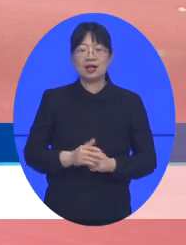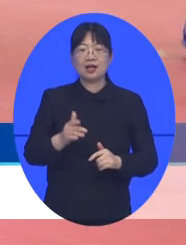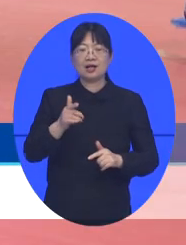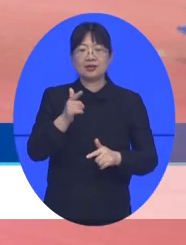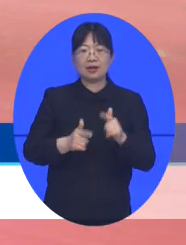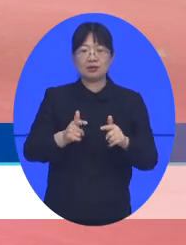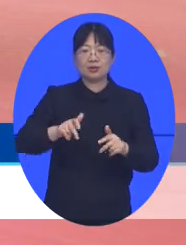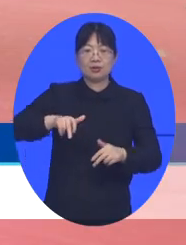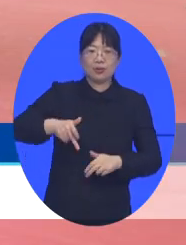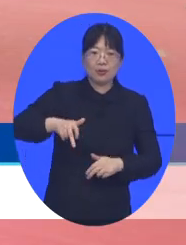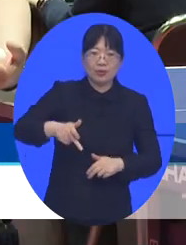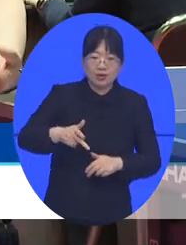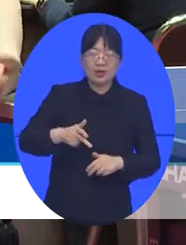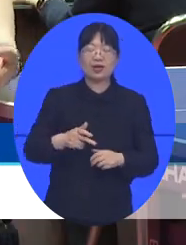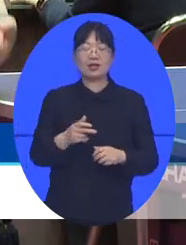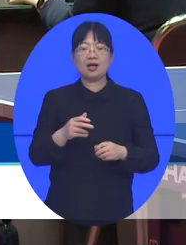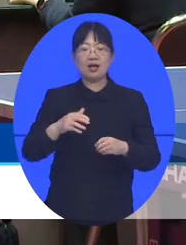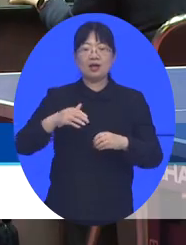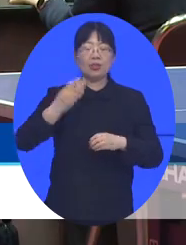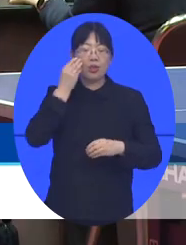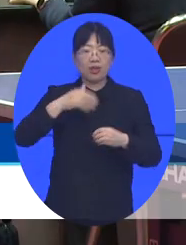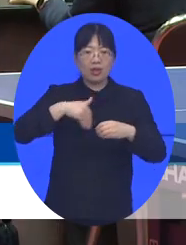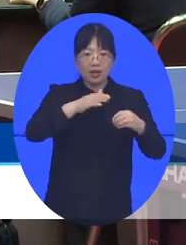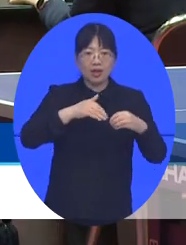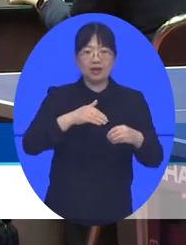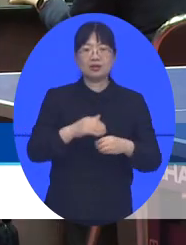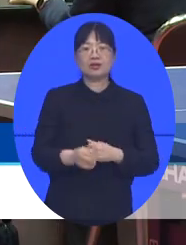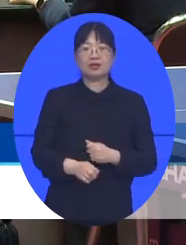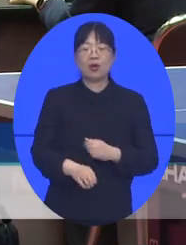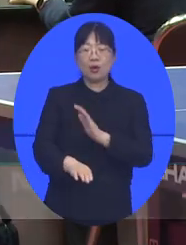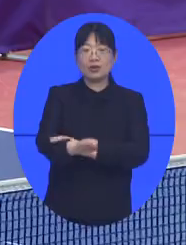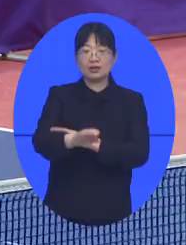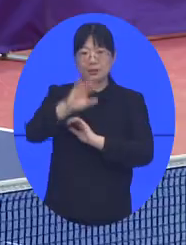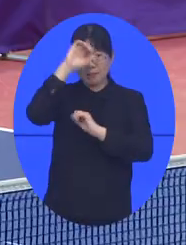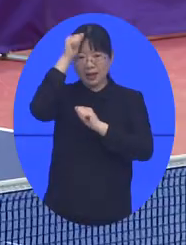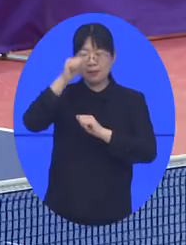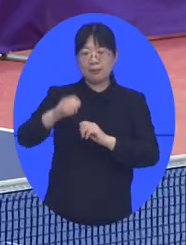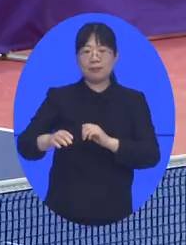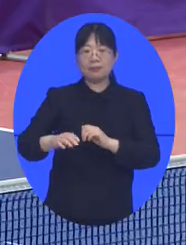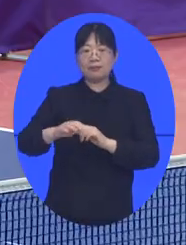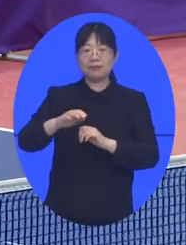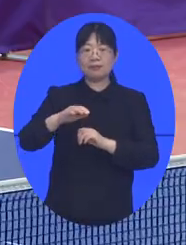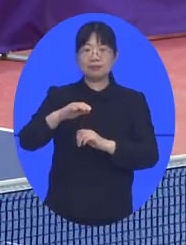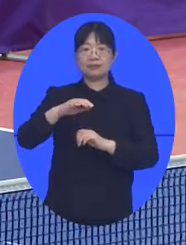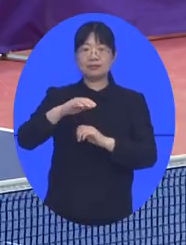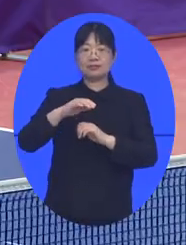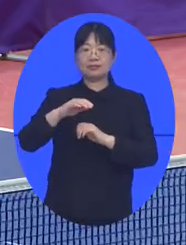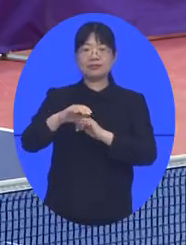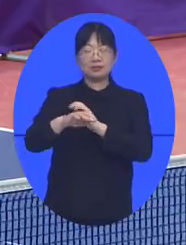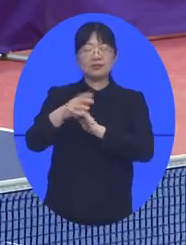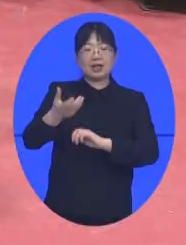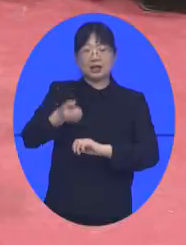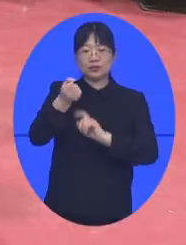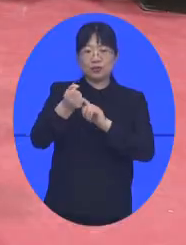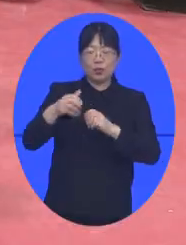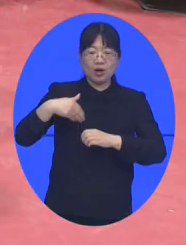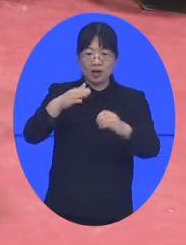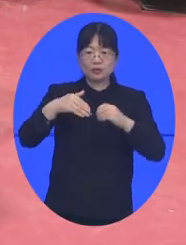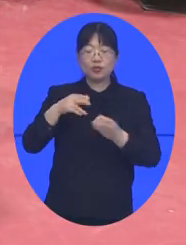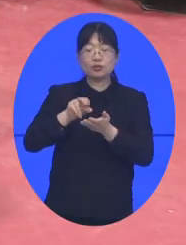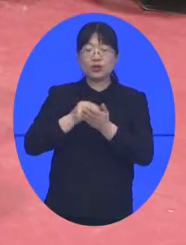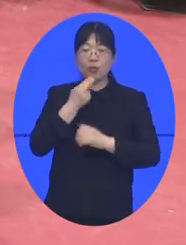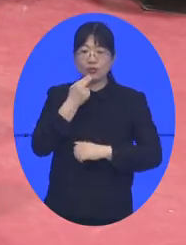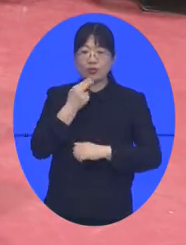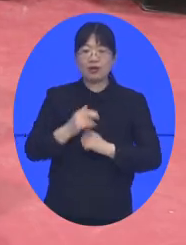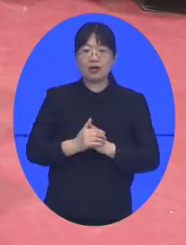목발을 짚은 채 능숙하게 공을 보내고 몸의 오른팔과 오른다리만으로도 공을 받아치는데 문제없습니다. 휠체어를 탄